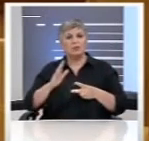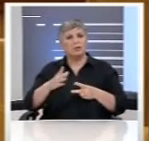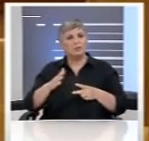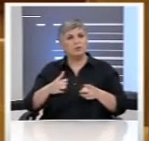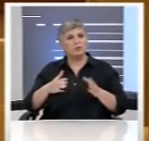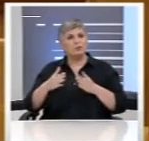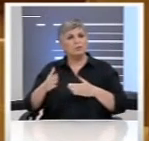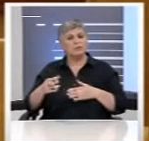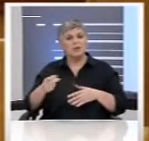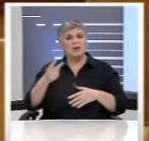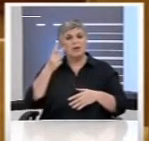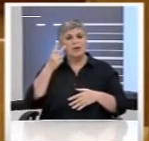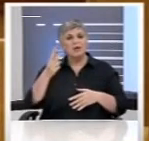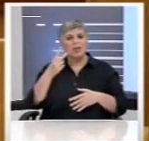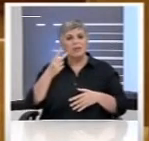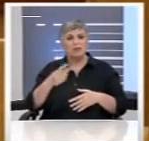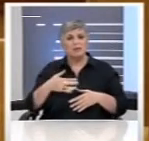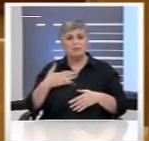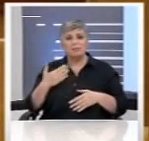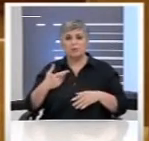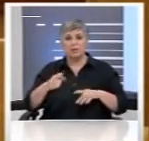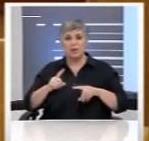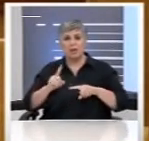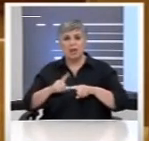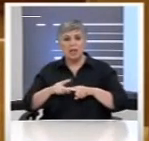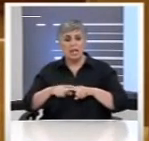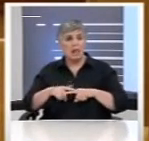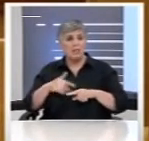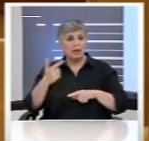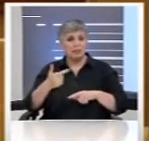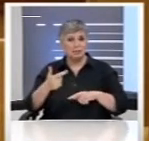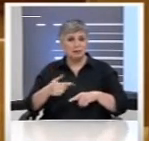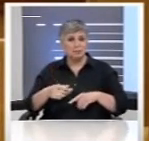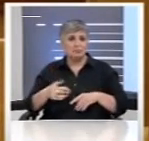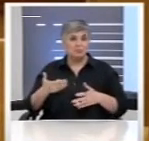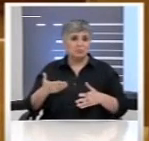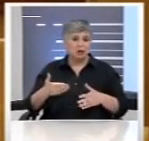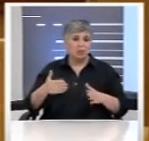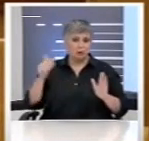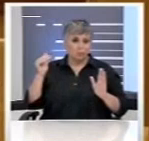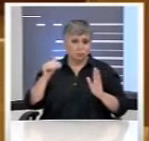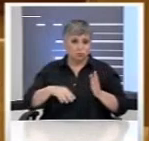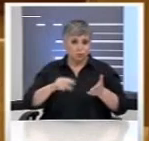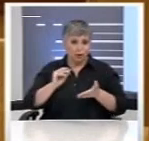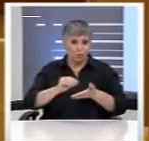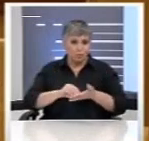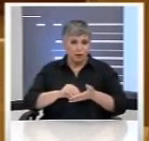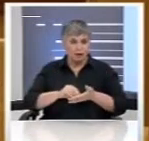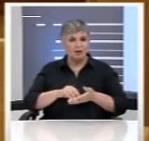στόχων, οδηγώντας τη χώρα σε νέα περιπέτεια. Η στρατηγική της κυβέρνησης είναι